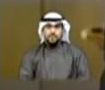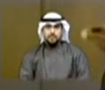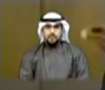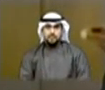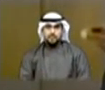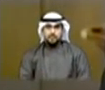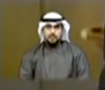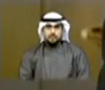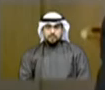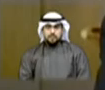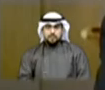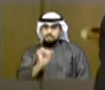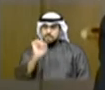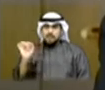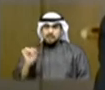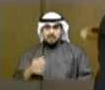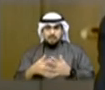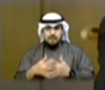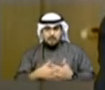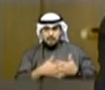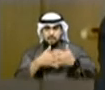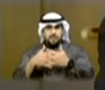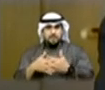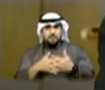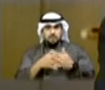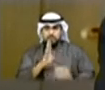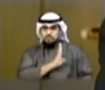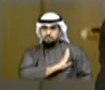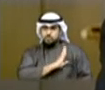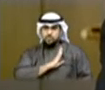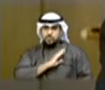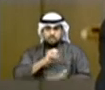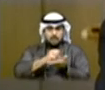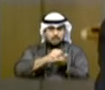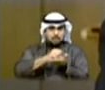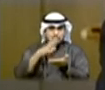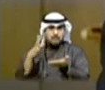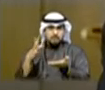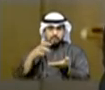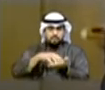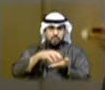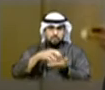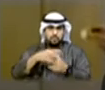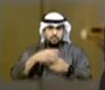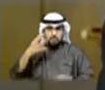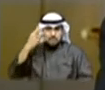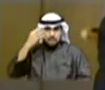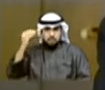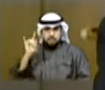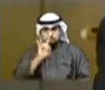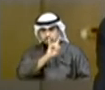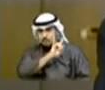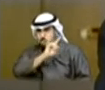قامت به الولايات المتحدة الأمريكية في عملية تحرير دولة الكويت دور لا ينسى، لا ينساه كل